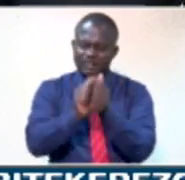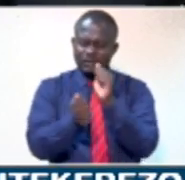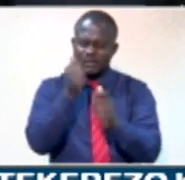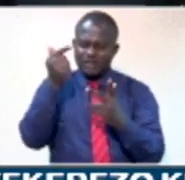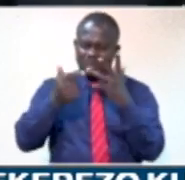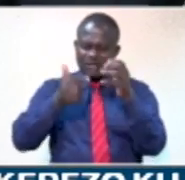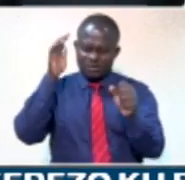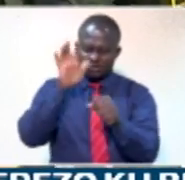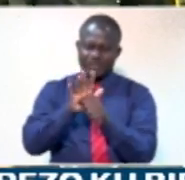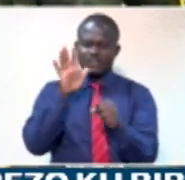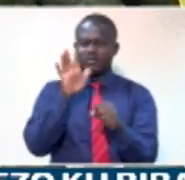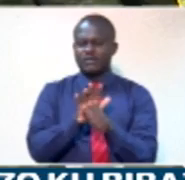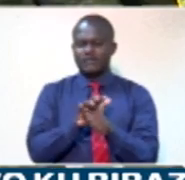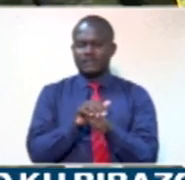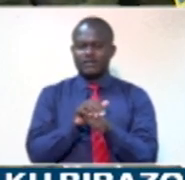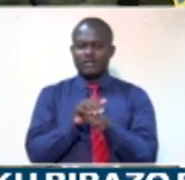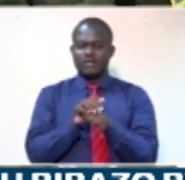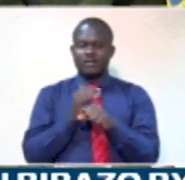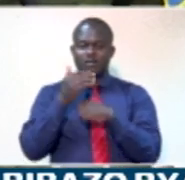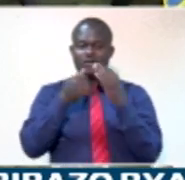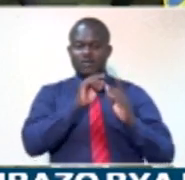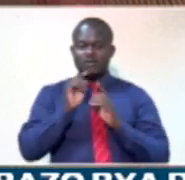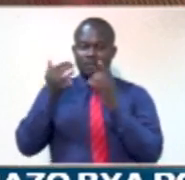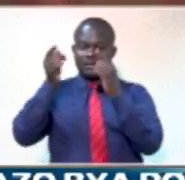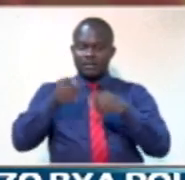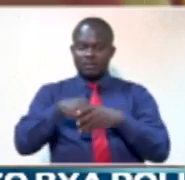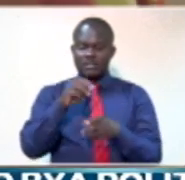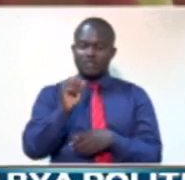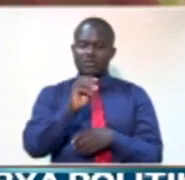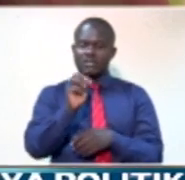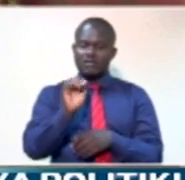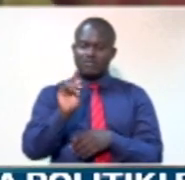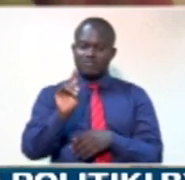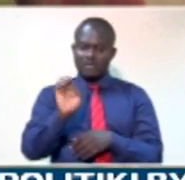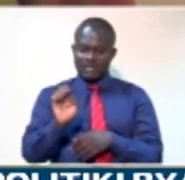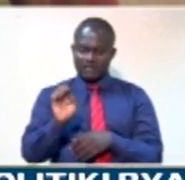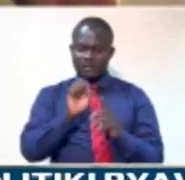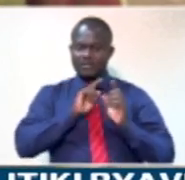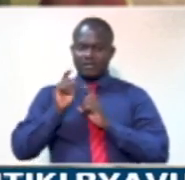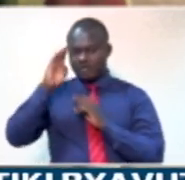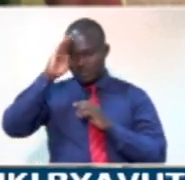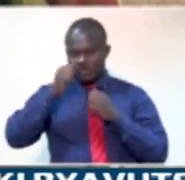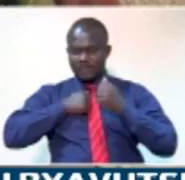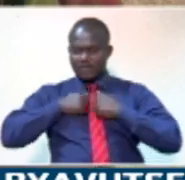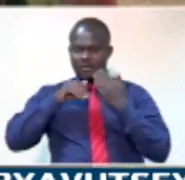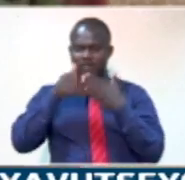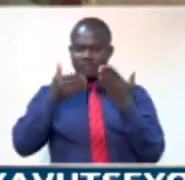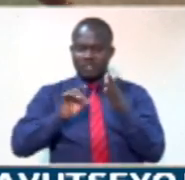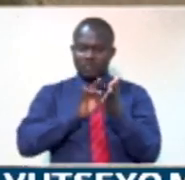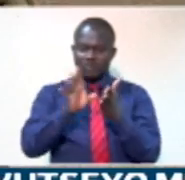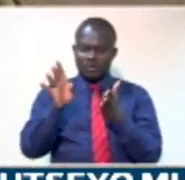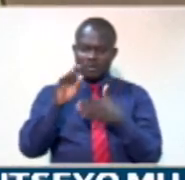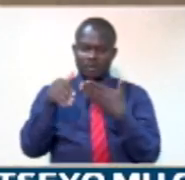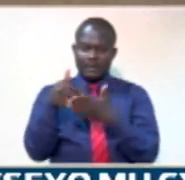rwose. Kuva zagera muri Mozambique zifatanyije n'inzego z'umutekano z'iki gihugu, ingabo na polisi y'u Rwanda zimaze kwirukana